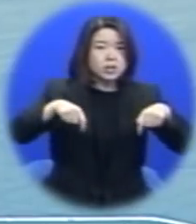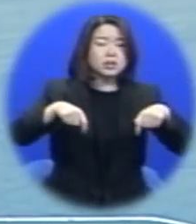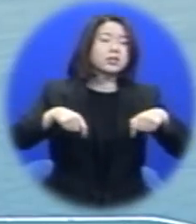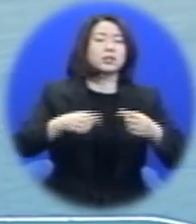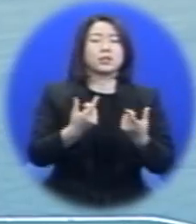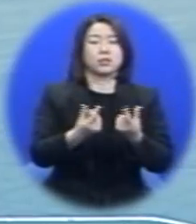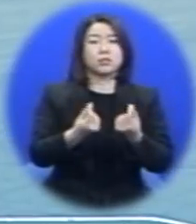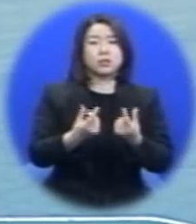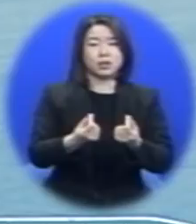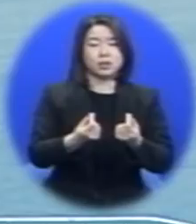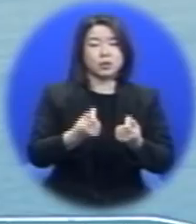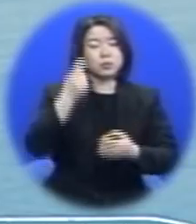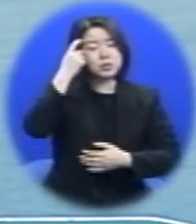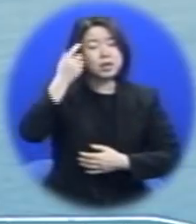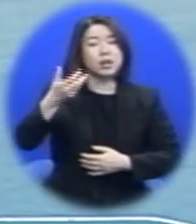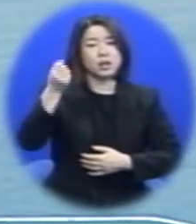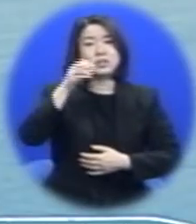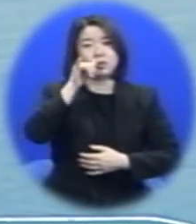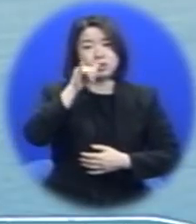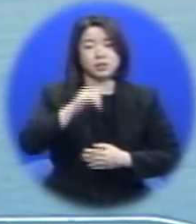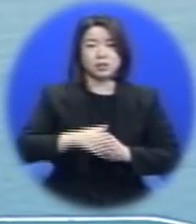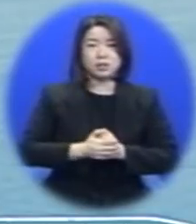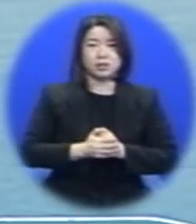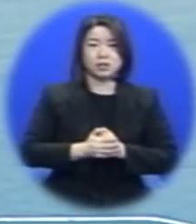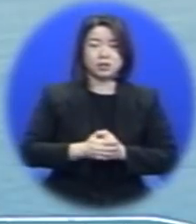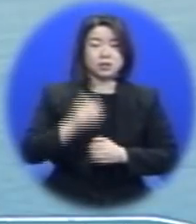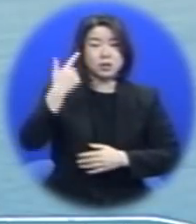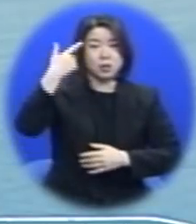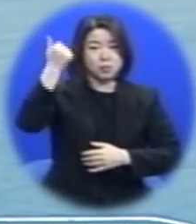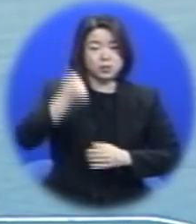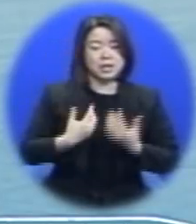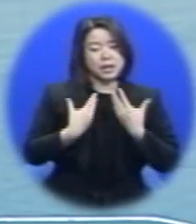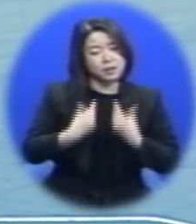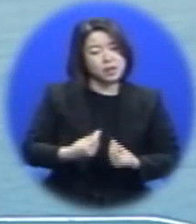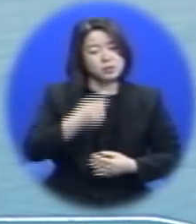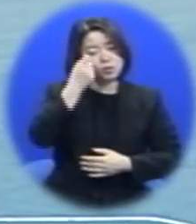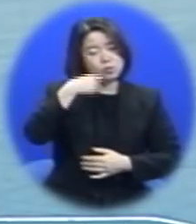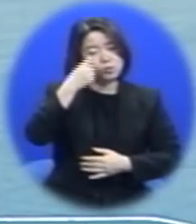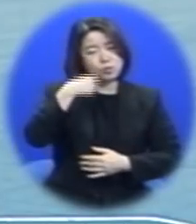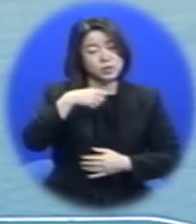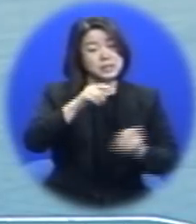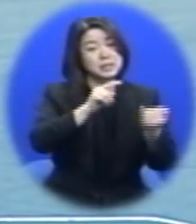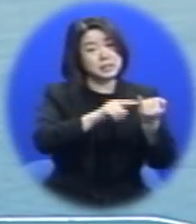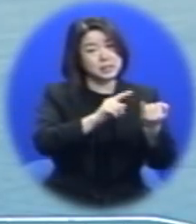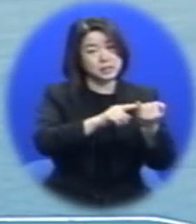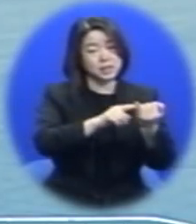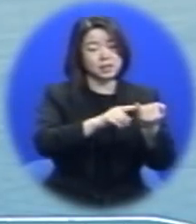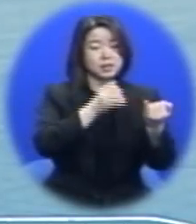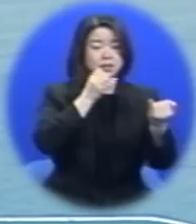생각하고 있었어요. 목사님이 낙심해서 울고 있는 그 여자에게